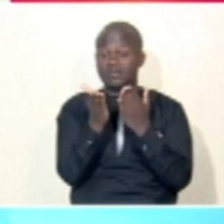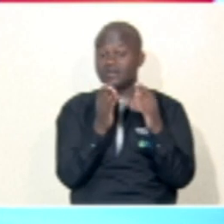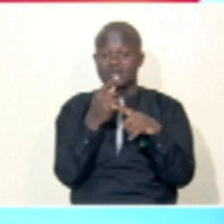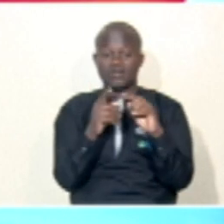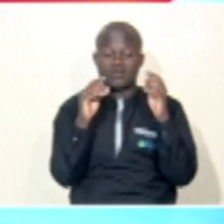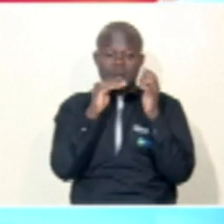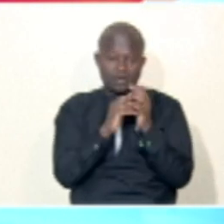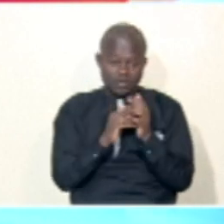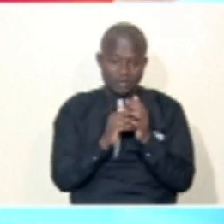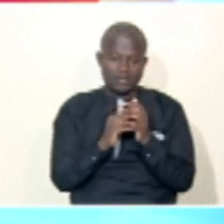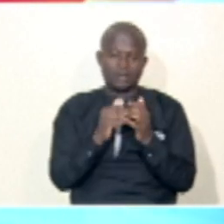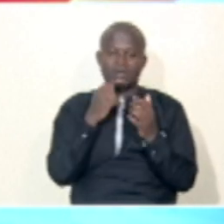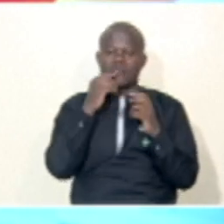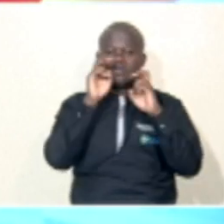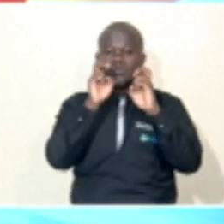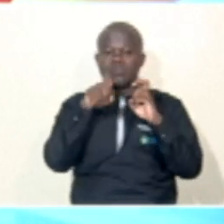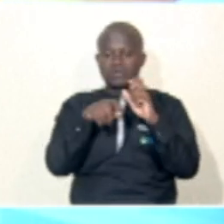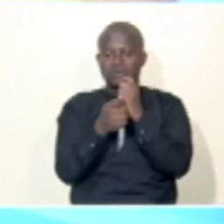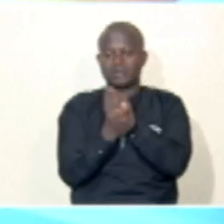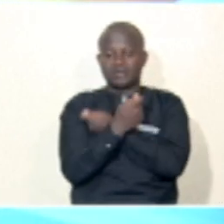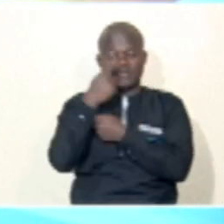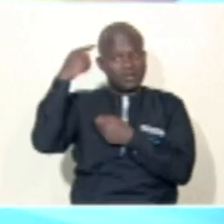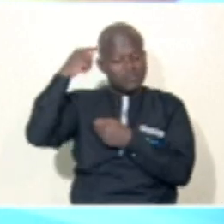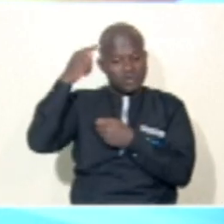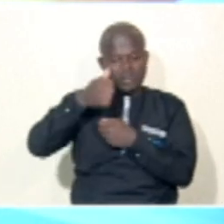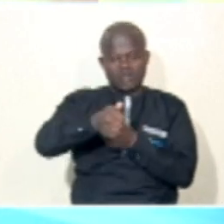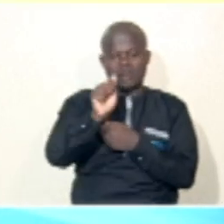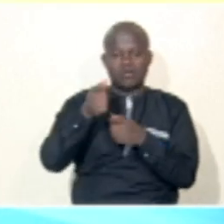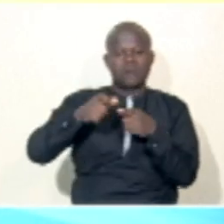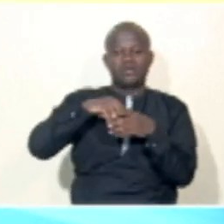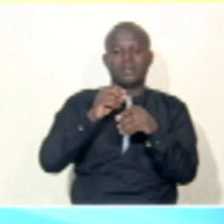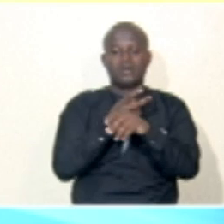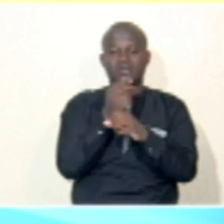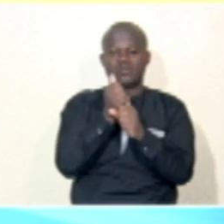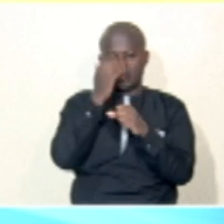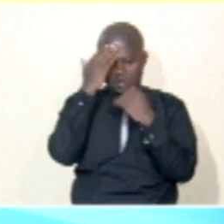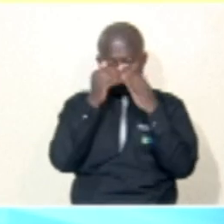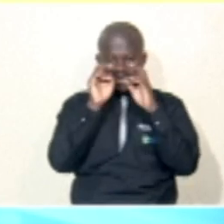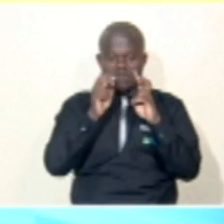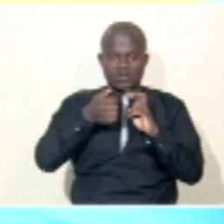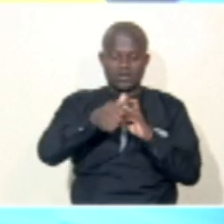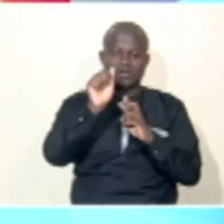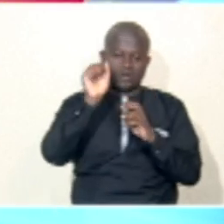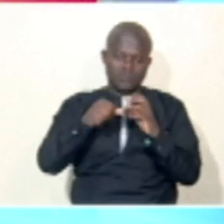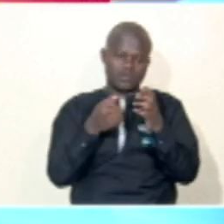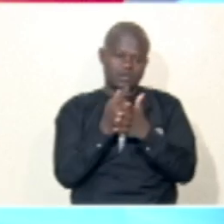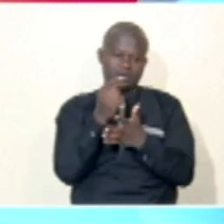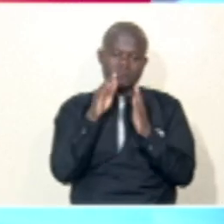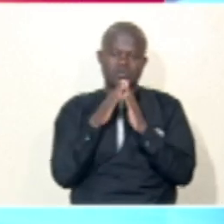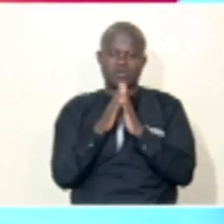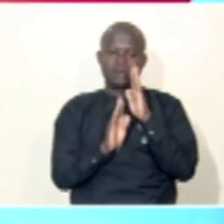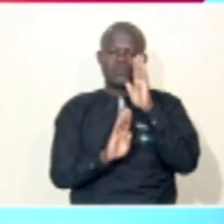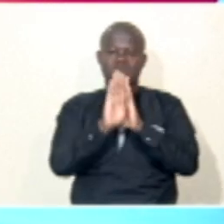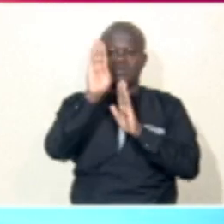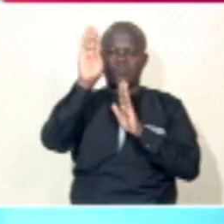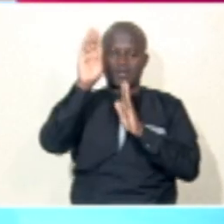kandi bakaba bakongera kuvuga ko bakwiye guhindura imyumvire bakongera amasaha yo gukora kuko ari byo ngo byatuma uyu mujyi